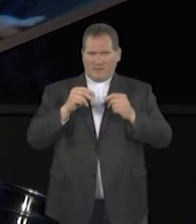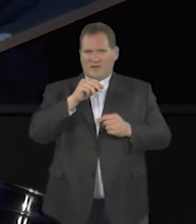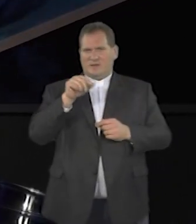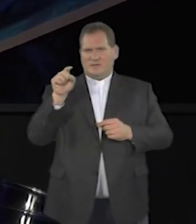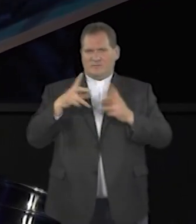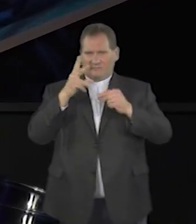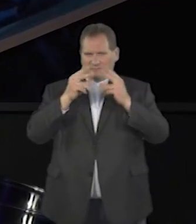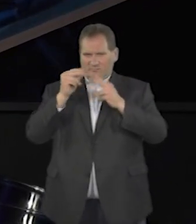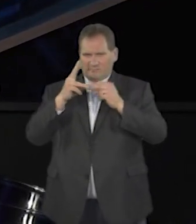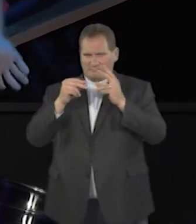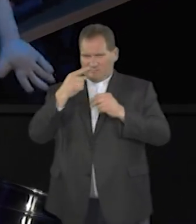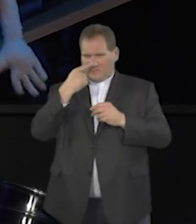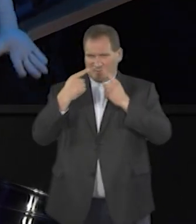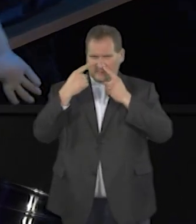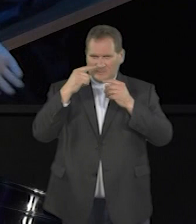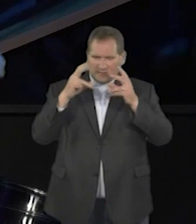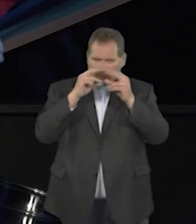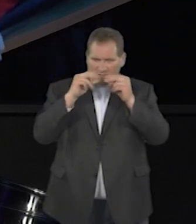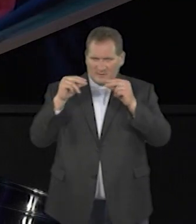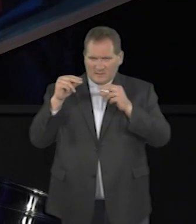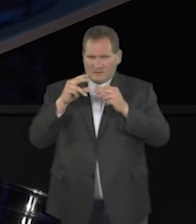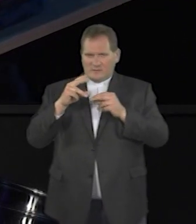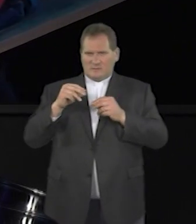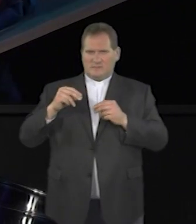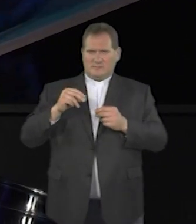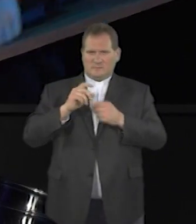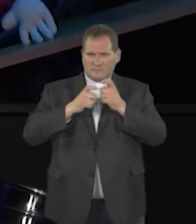okęć, a ty masz... Na nosie masz.